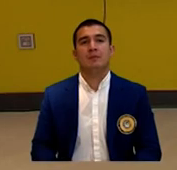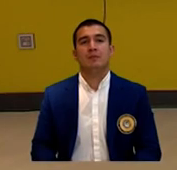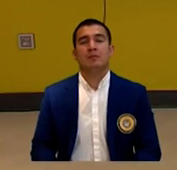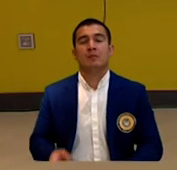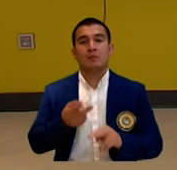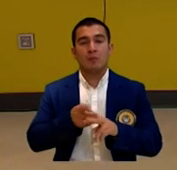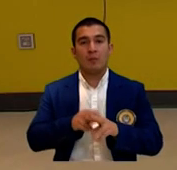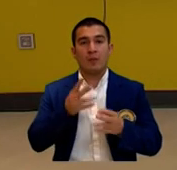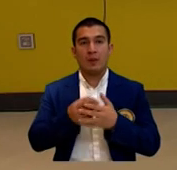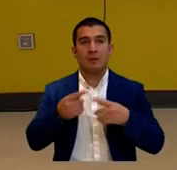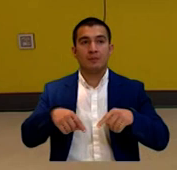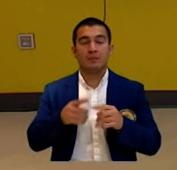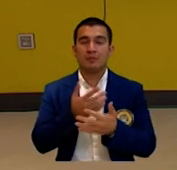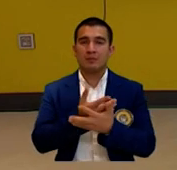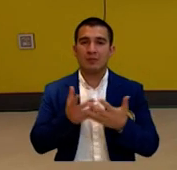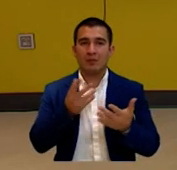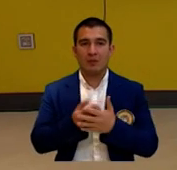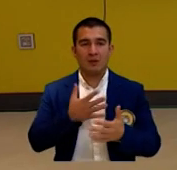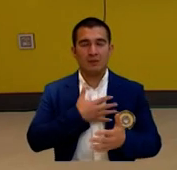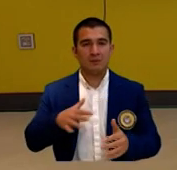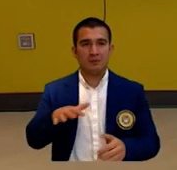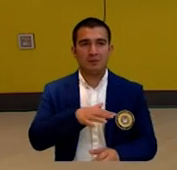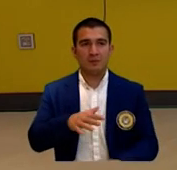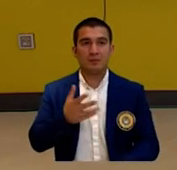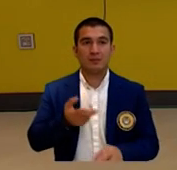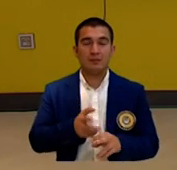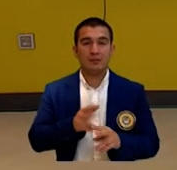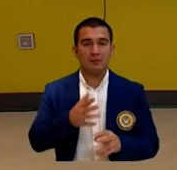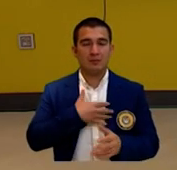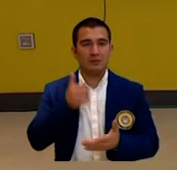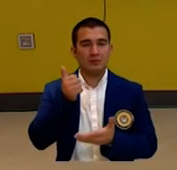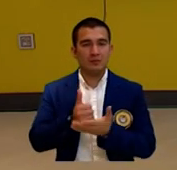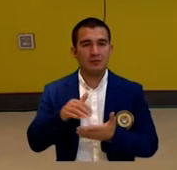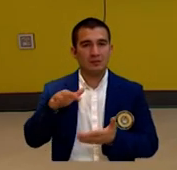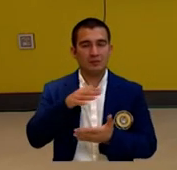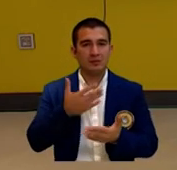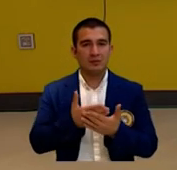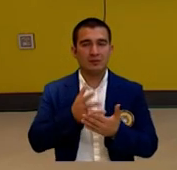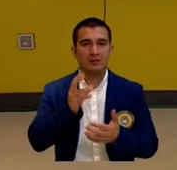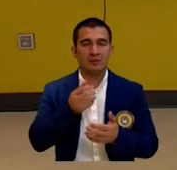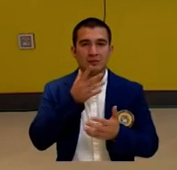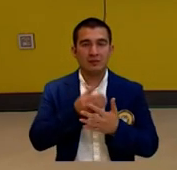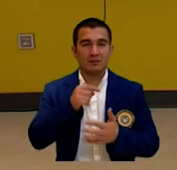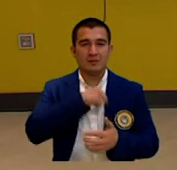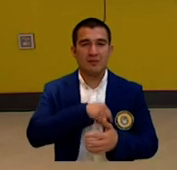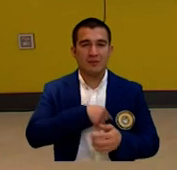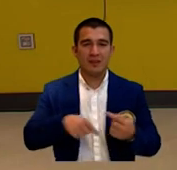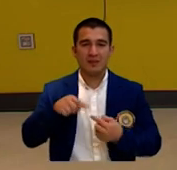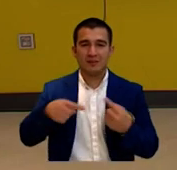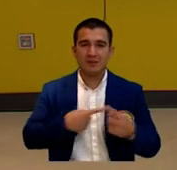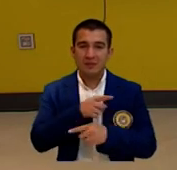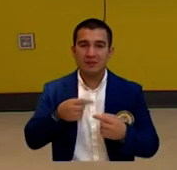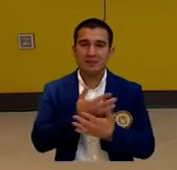Bu tadqiqotlar o'quvchilar o'lkada imperiya uchun, ayniqsa siyosiy harbiy nuqtai